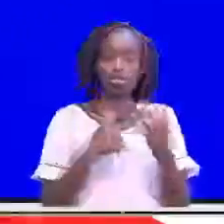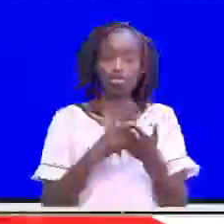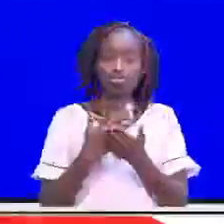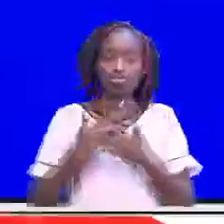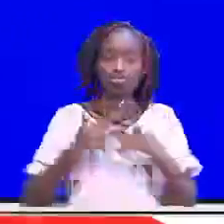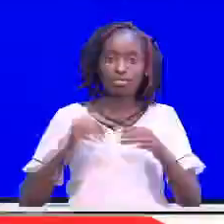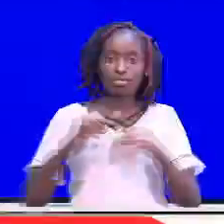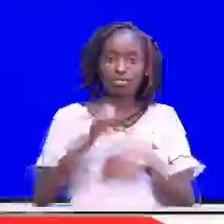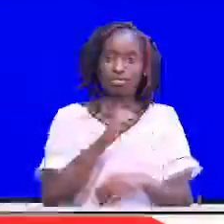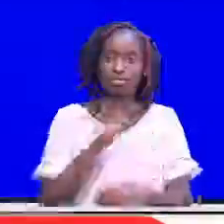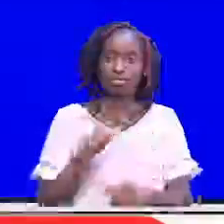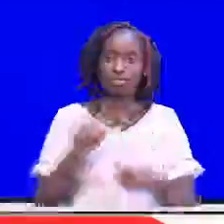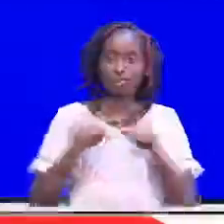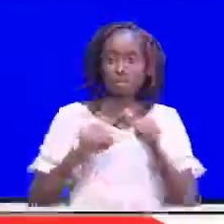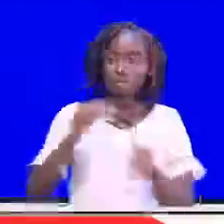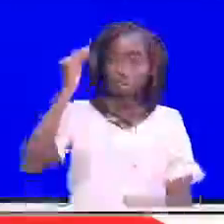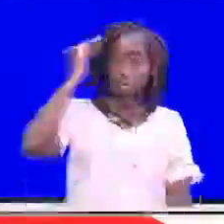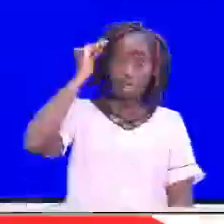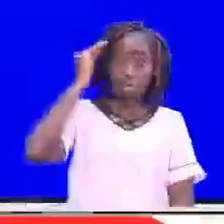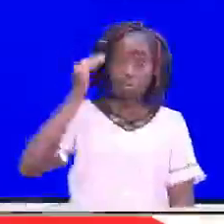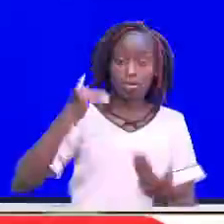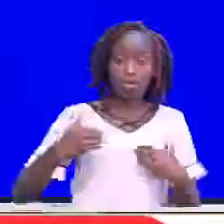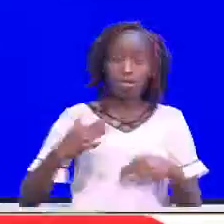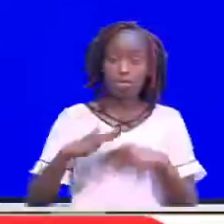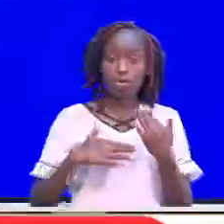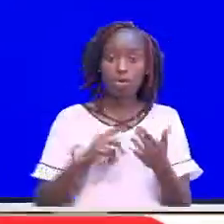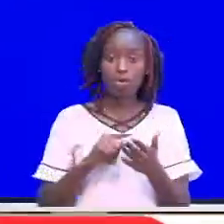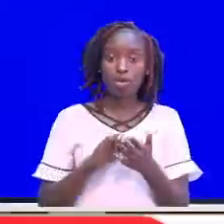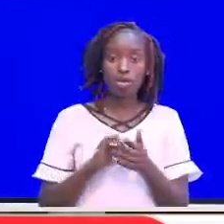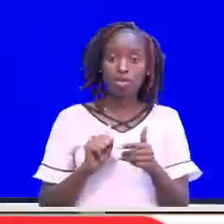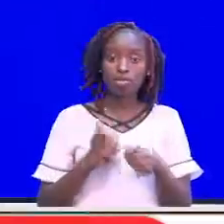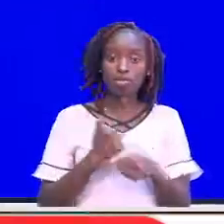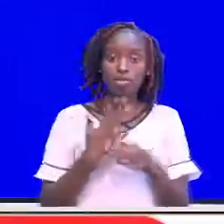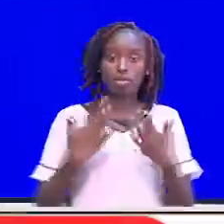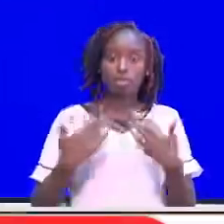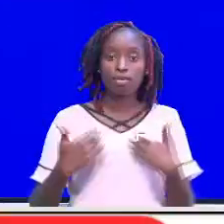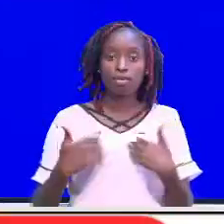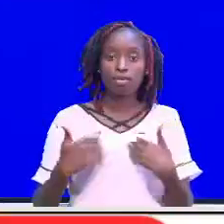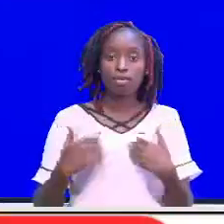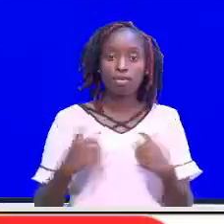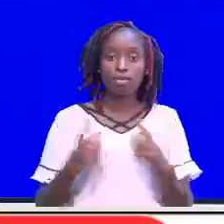masomo, kwani rika nyingi zimekosa mafunzo muhimu kutoka kwa jamii hiyo.